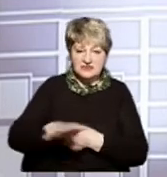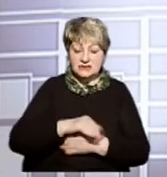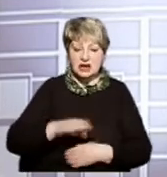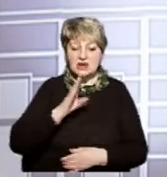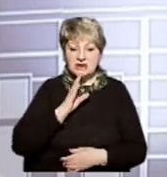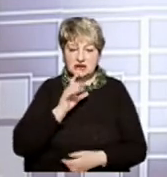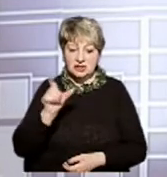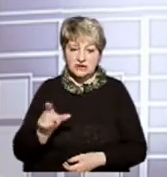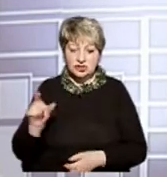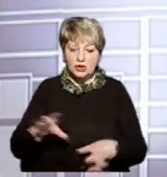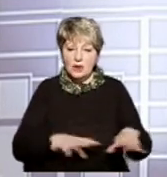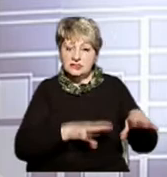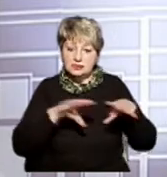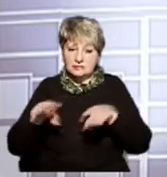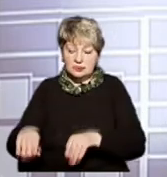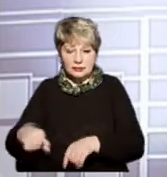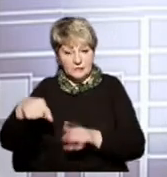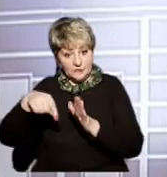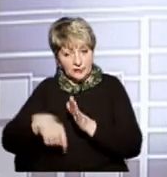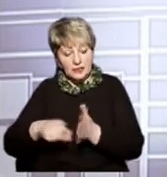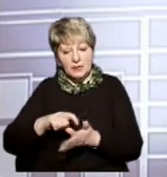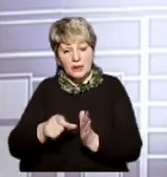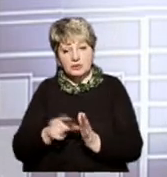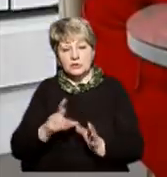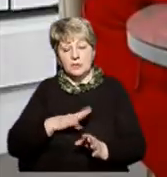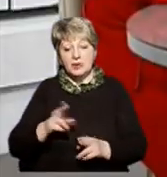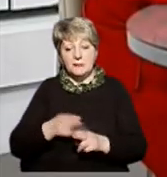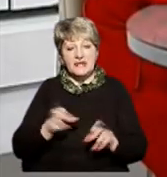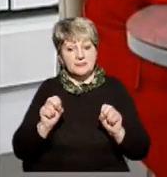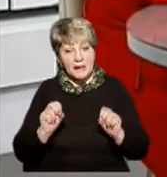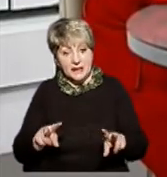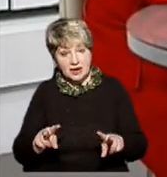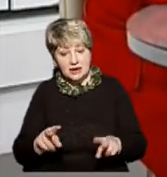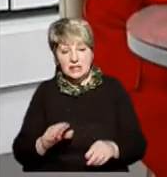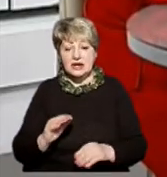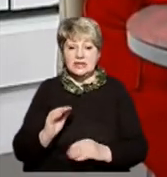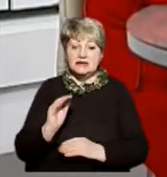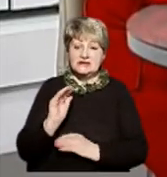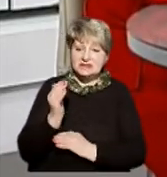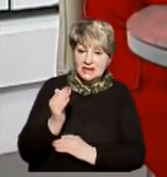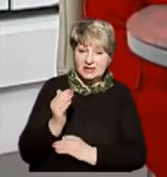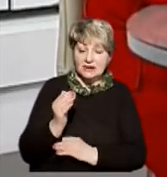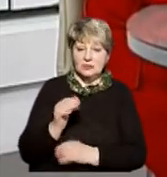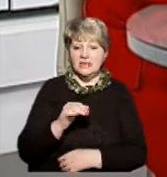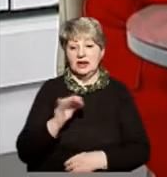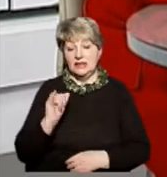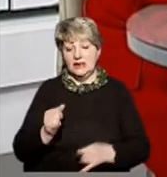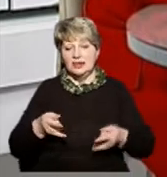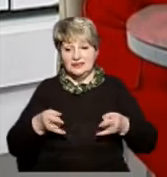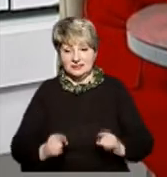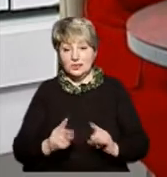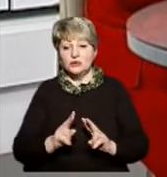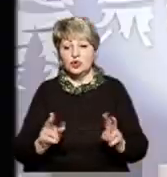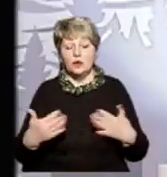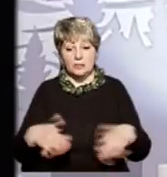спускаємо в це приміщення для того, щоб вони знаходилися в безпеці з дітками і з самі роділі і породілі. Ми